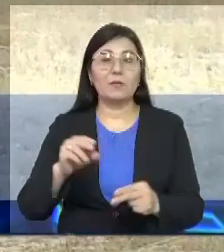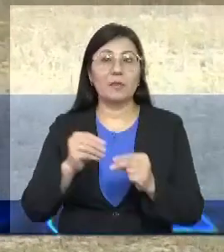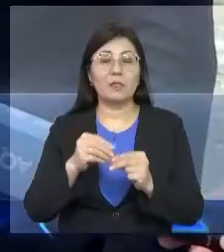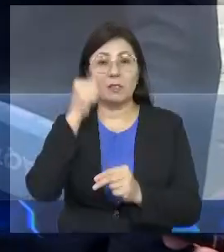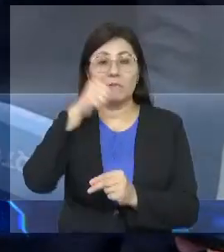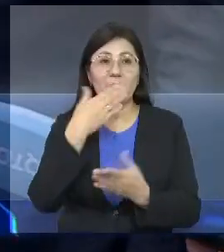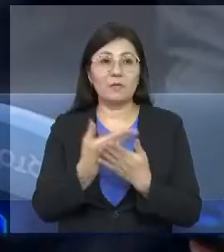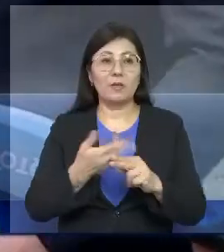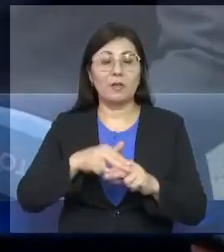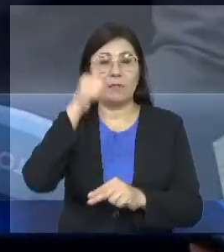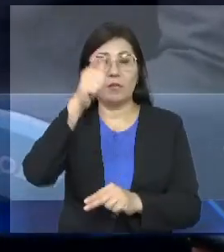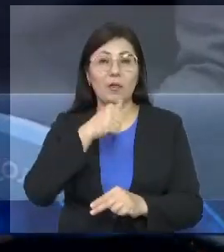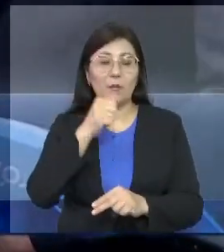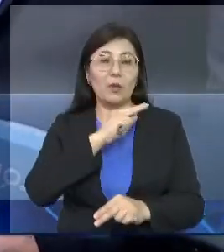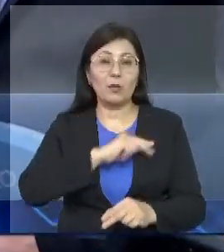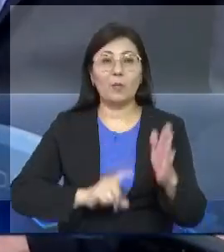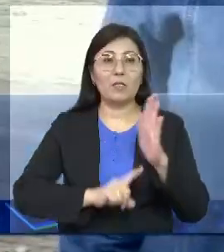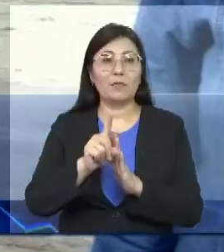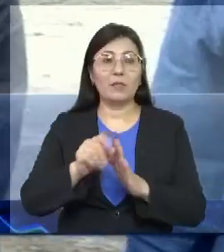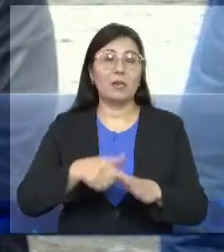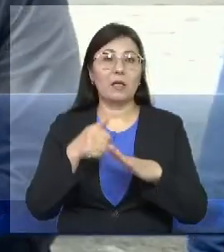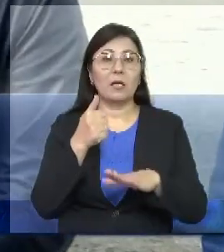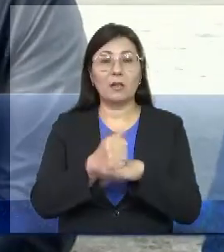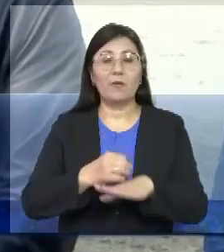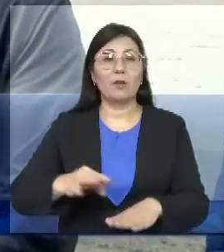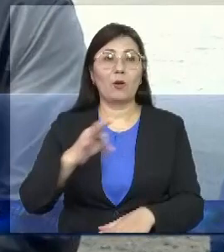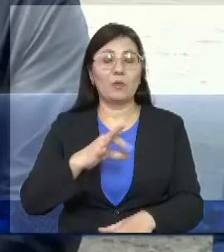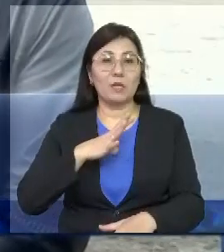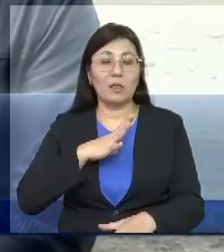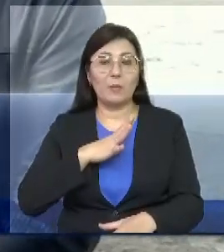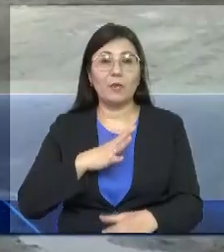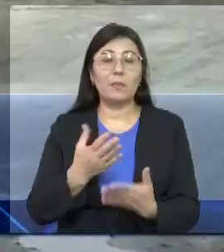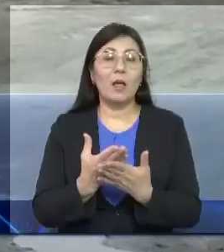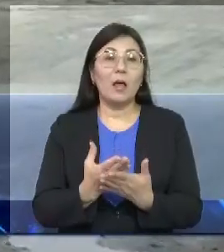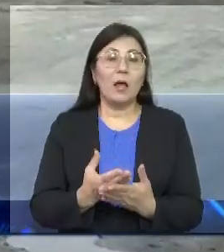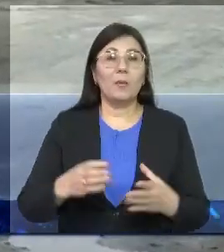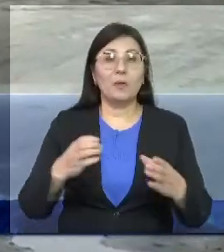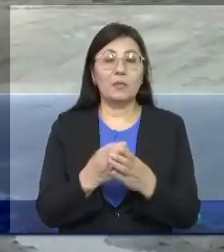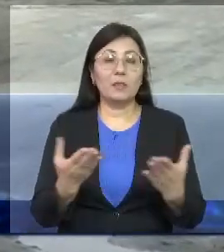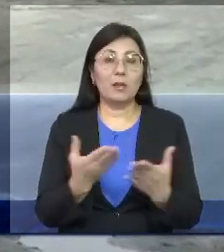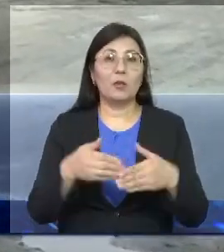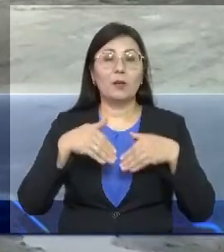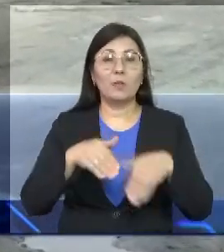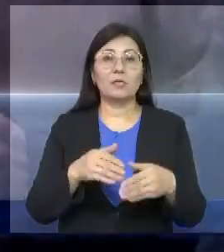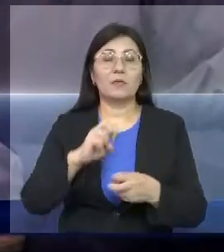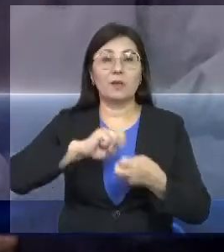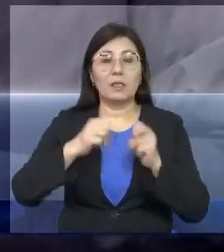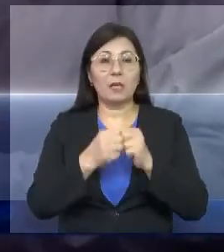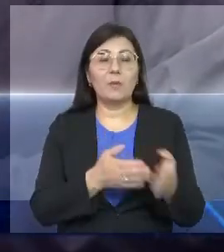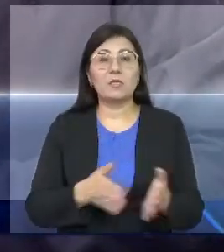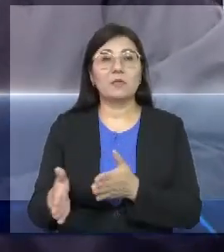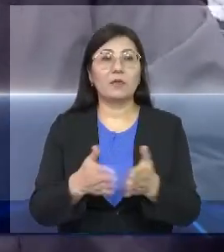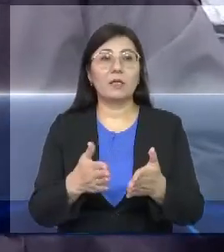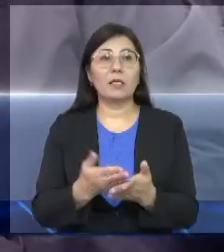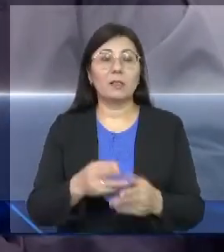году дело сдвинулось с мертвой точки. Глава региона посетил предприятие по добыче щебня, которое используется для обновления дороги. Завершить реконструкцию трассы